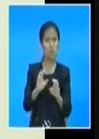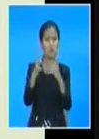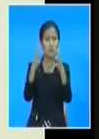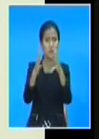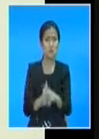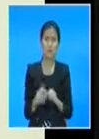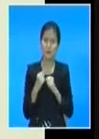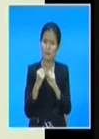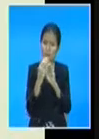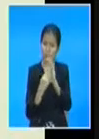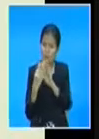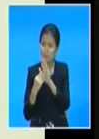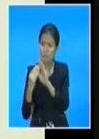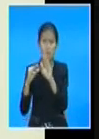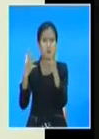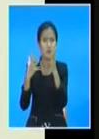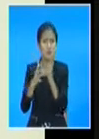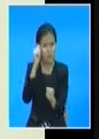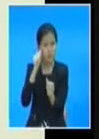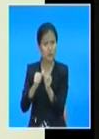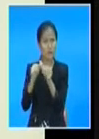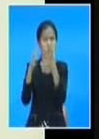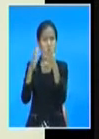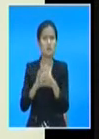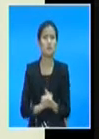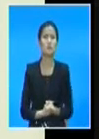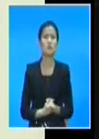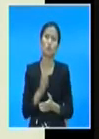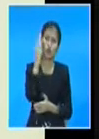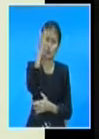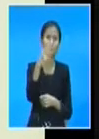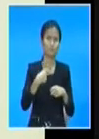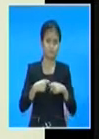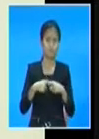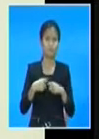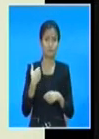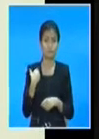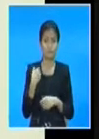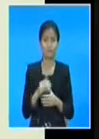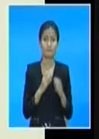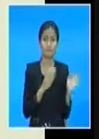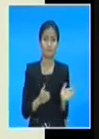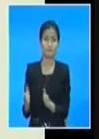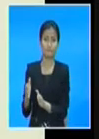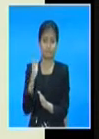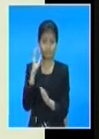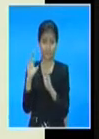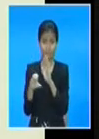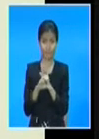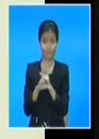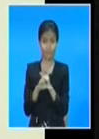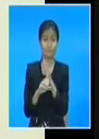จิตวิญญาณเขาแล้วผมคิดว่าก็จะไปลำบากนะครับภาพต่อไปครับป่าหลัง